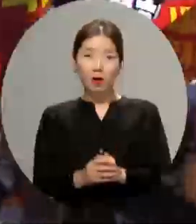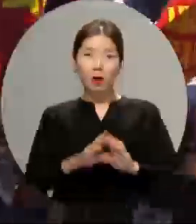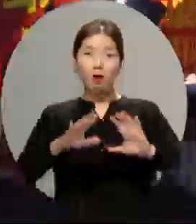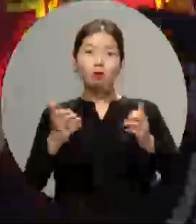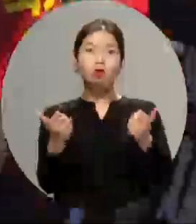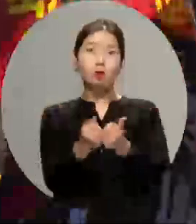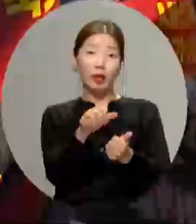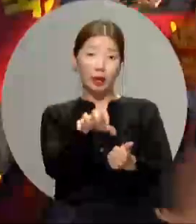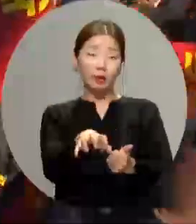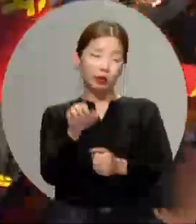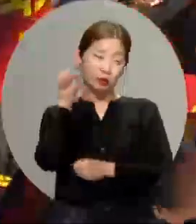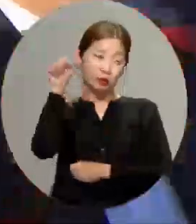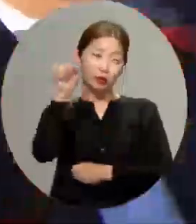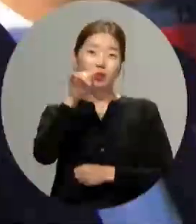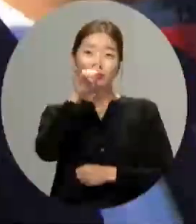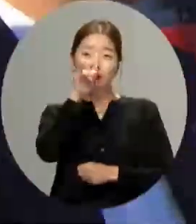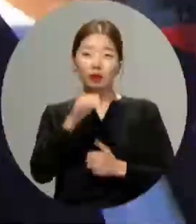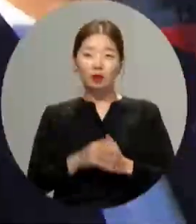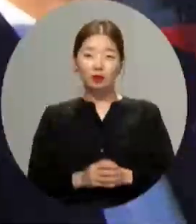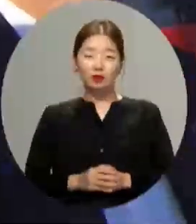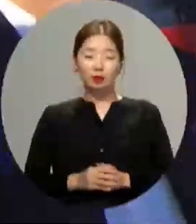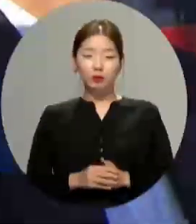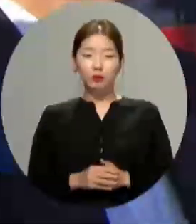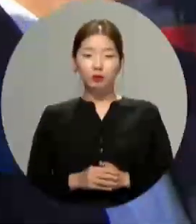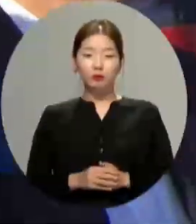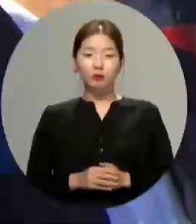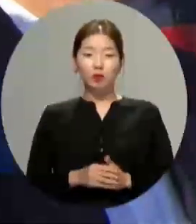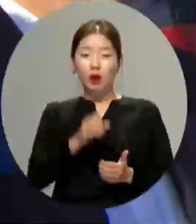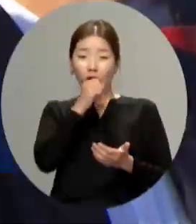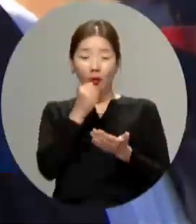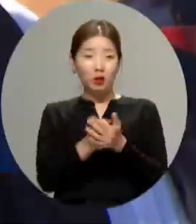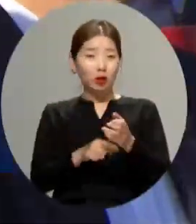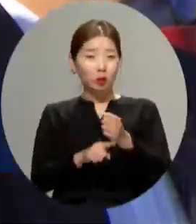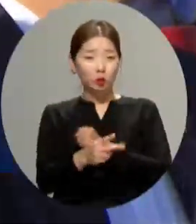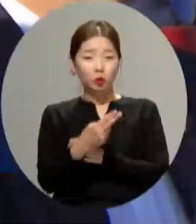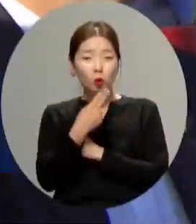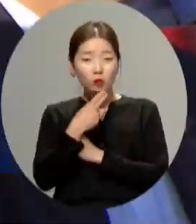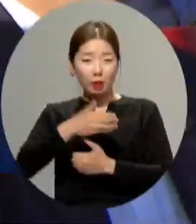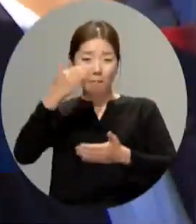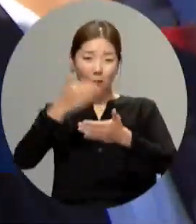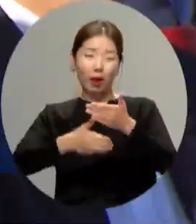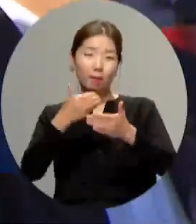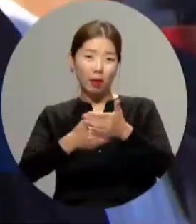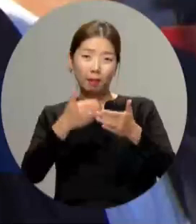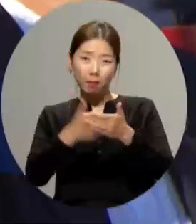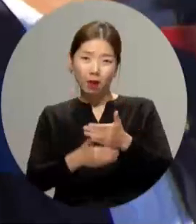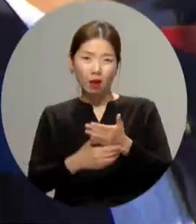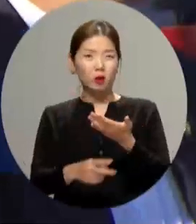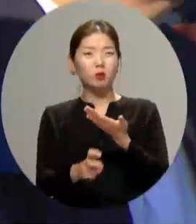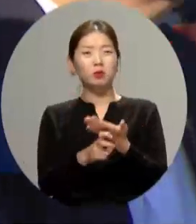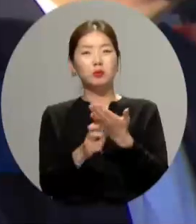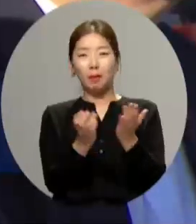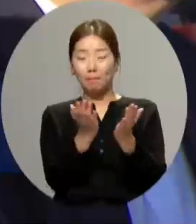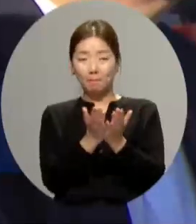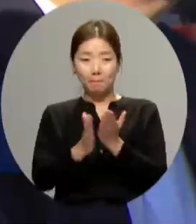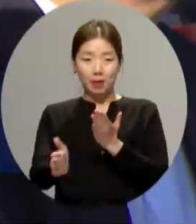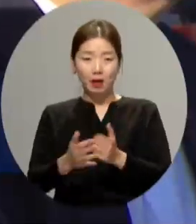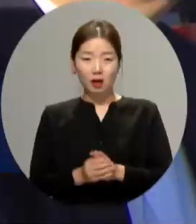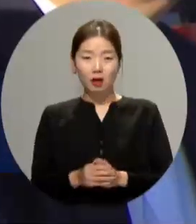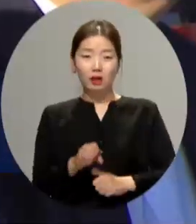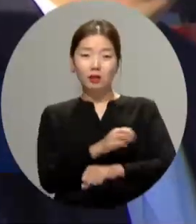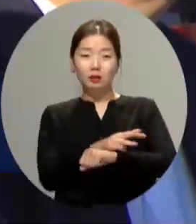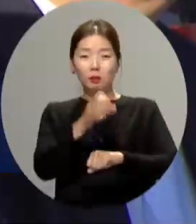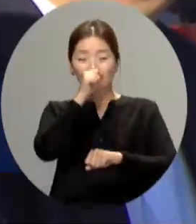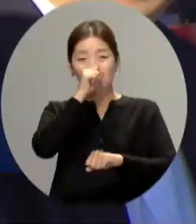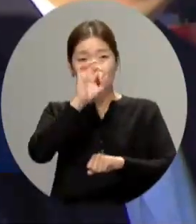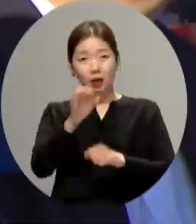국회 앞에서 열린 겁니다. 합당한 이유도 없이 부당이 삭감을 당한 건 부당합니다. 새만금 예산이